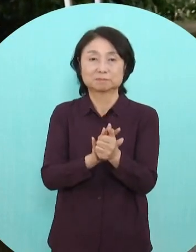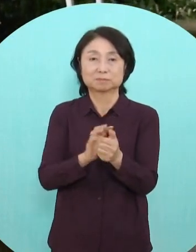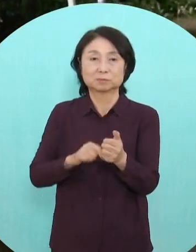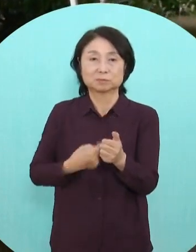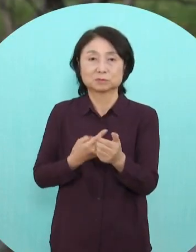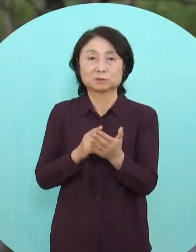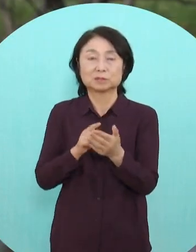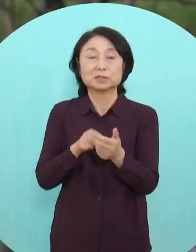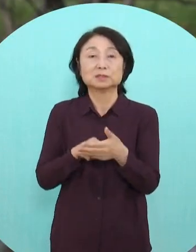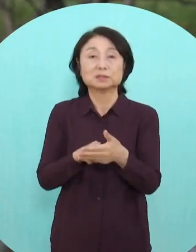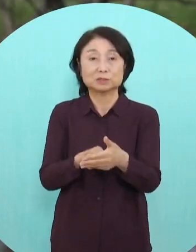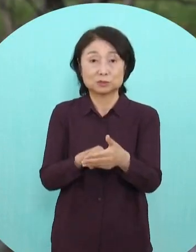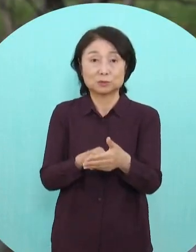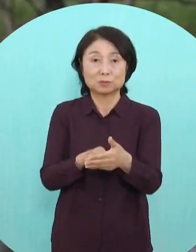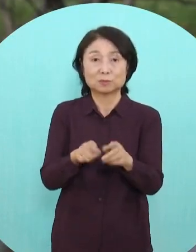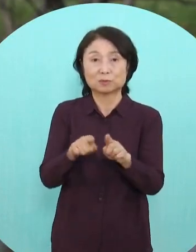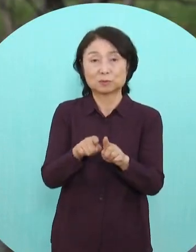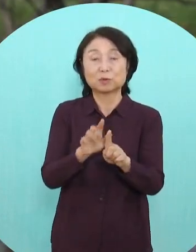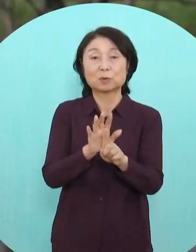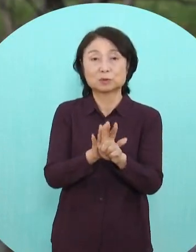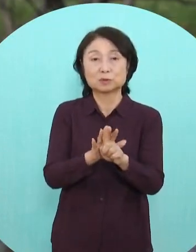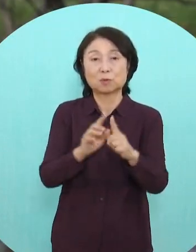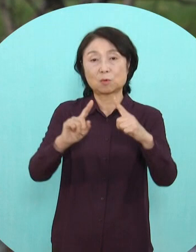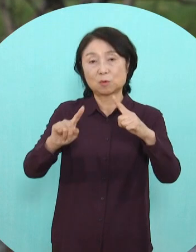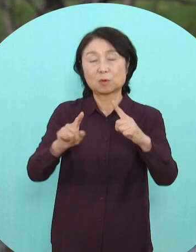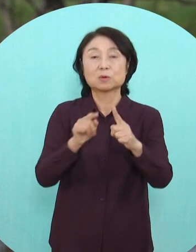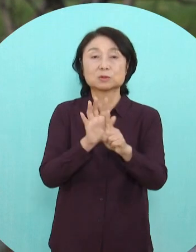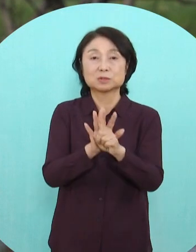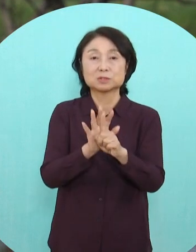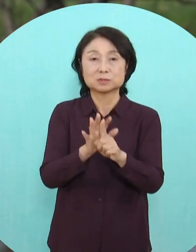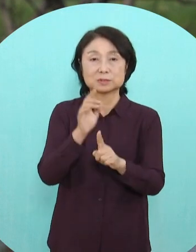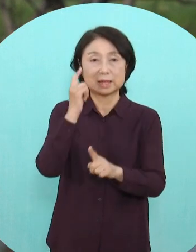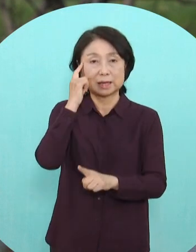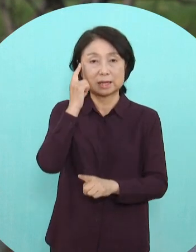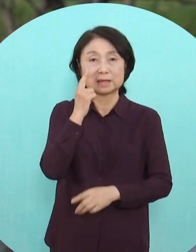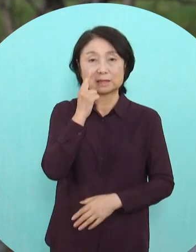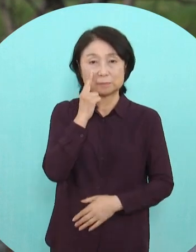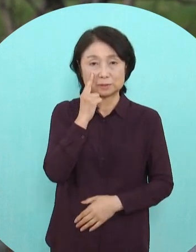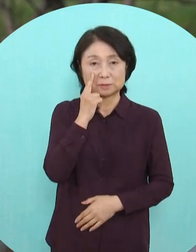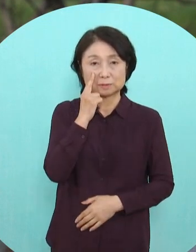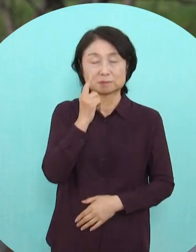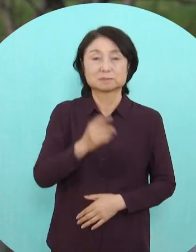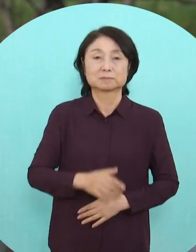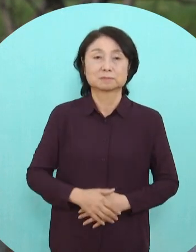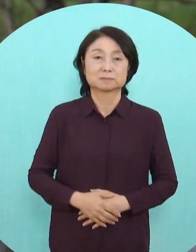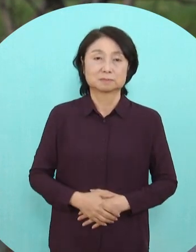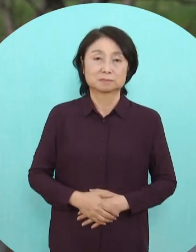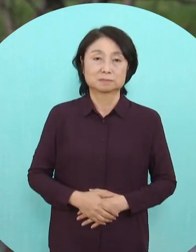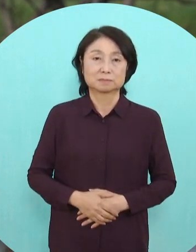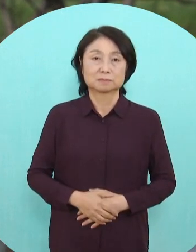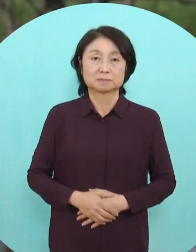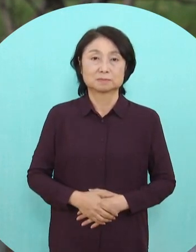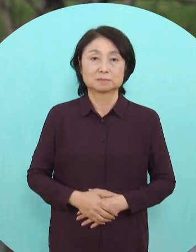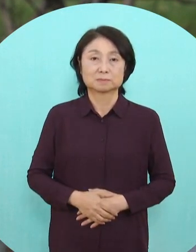け、自助・共助・公助について考えてみましょう。